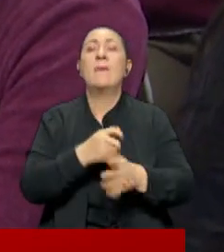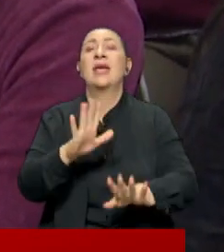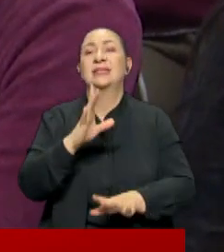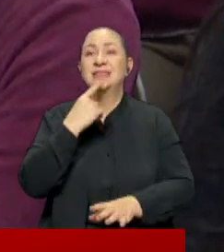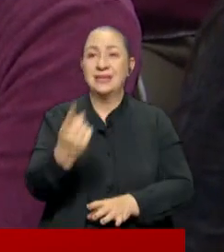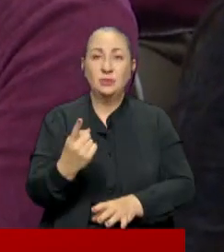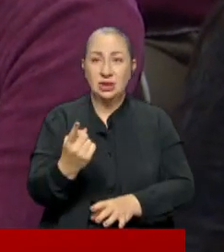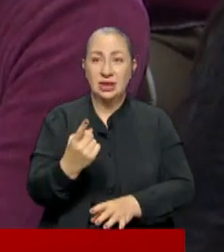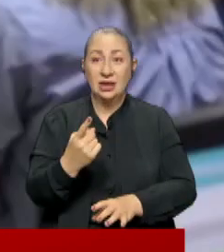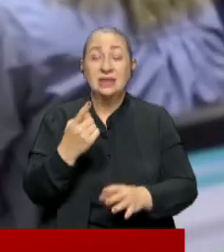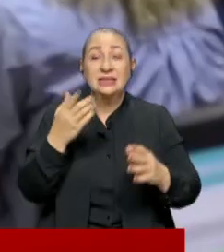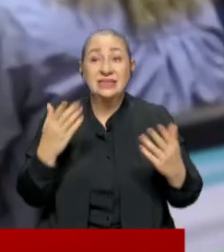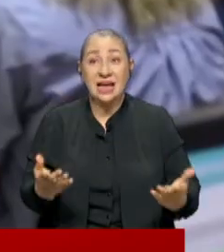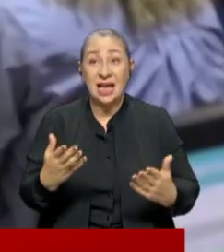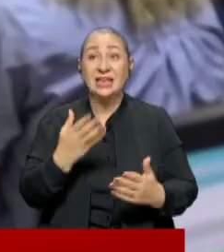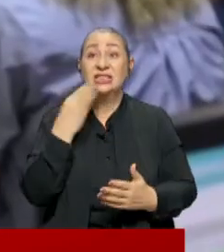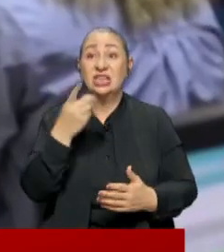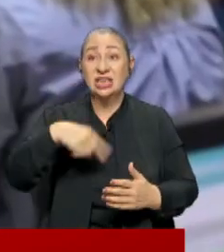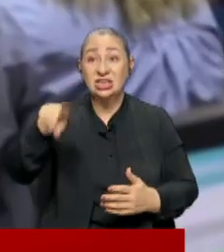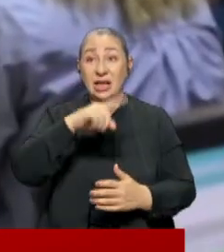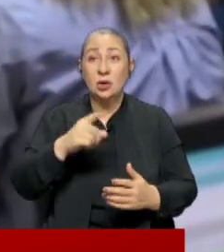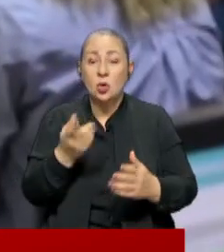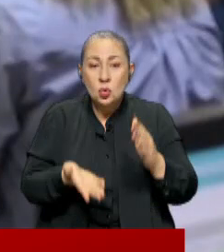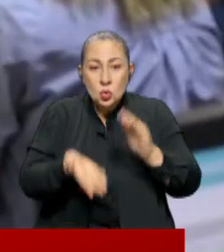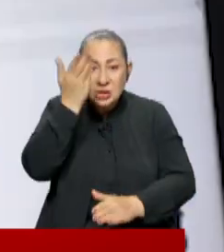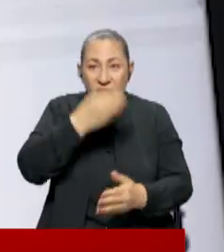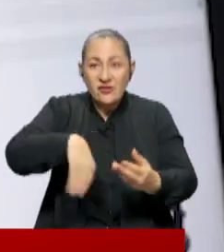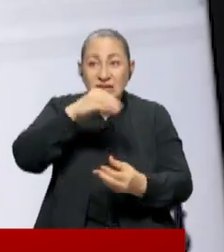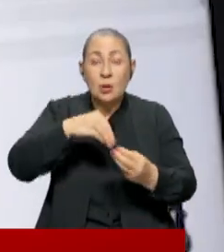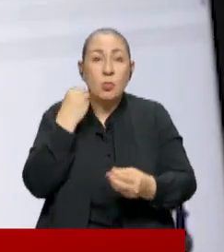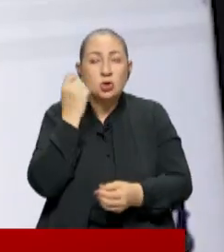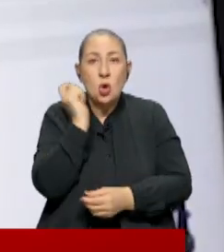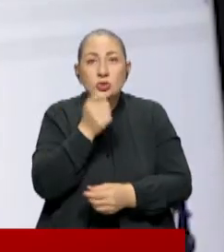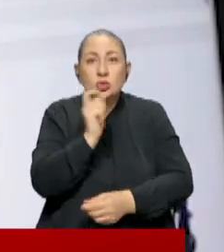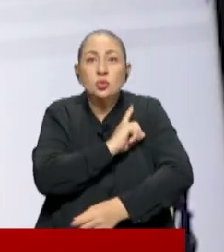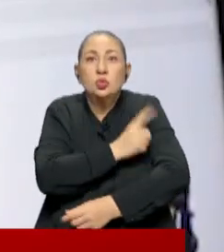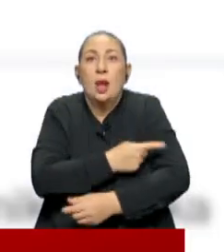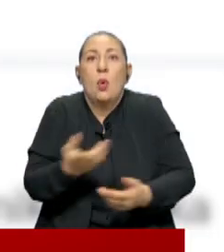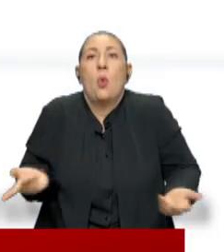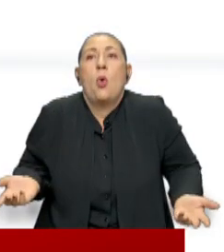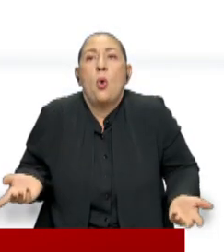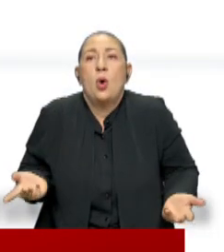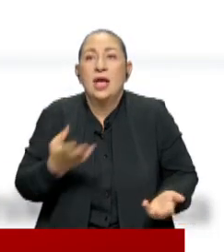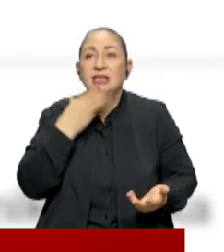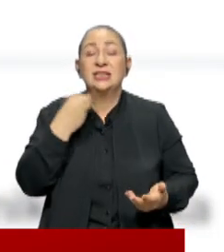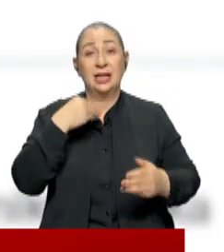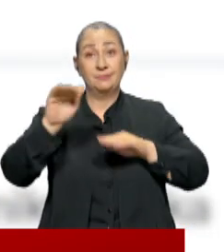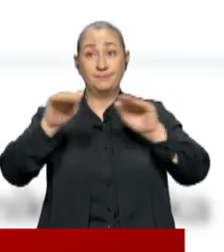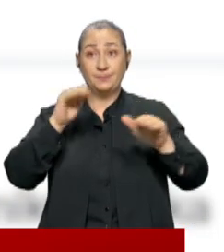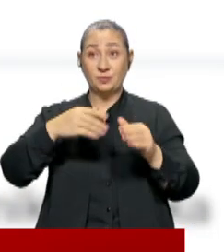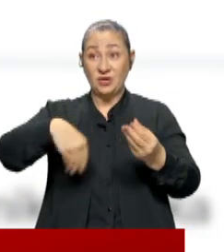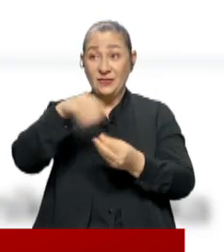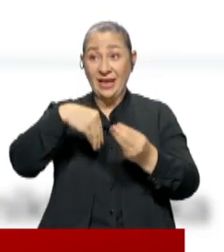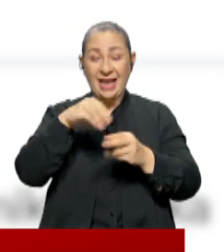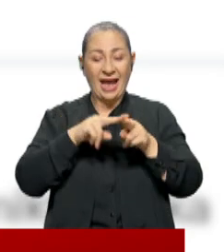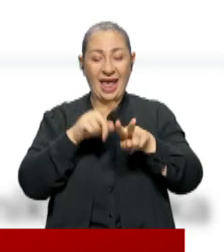diye seslenmişti. Zaten gençlerin de yüksek faizli borçlarını ödeyecek güçleri yok. Gençlere sesleniyorum.